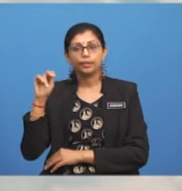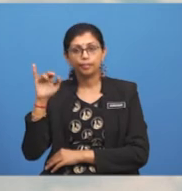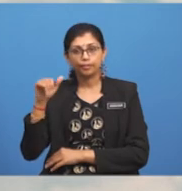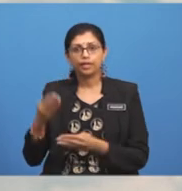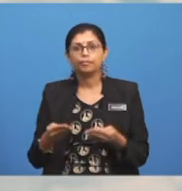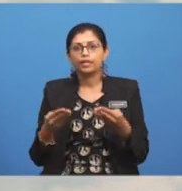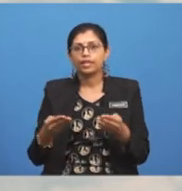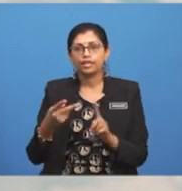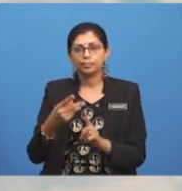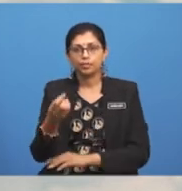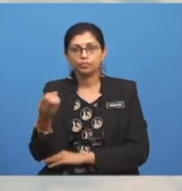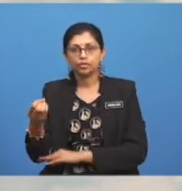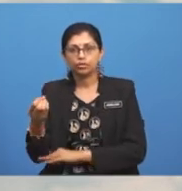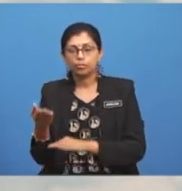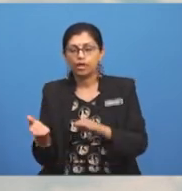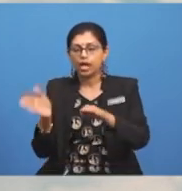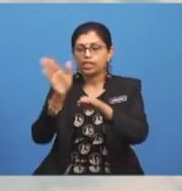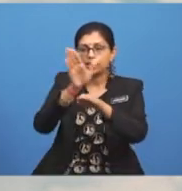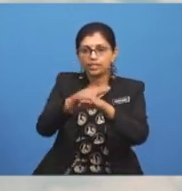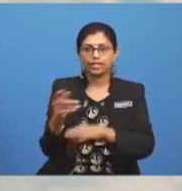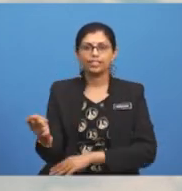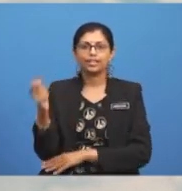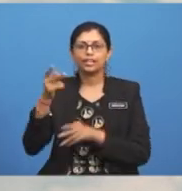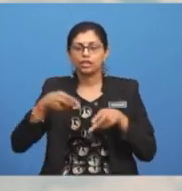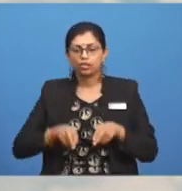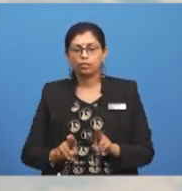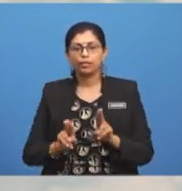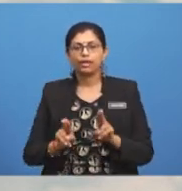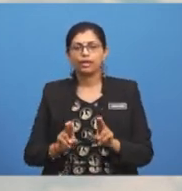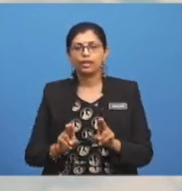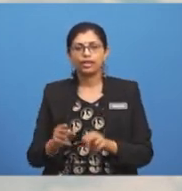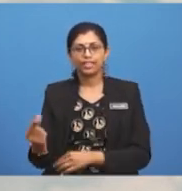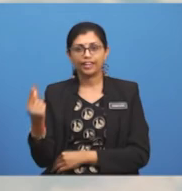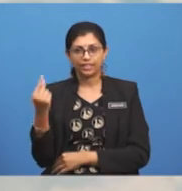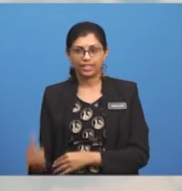tersebut mengatasi tenaga keupayaan graviti.